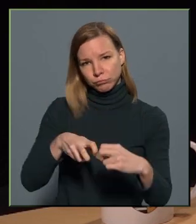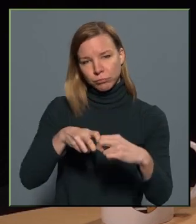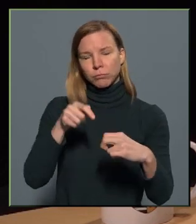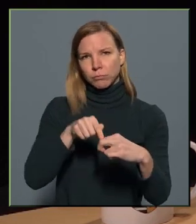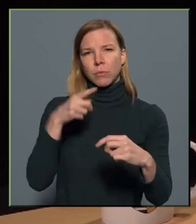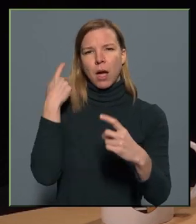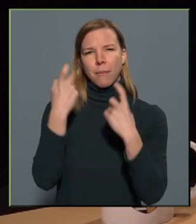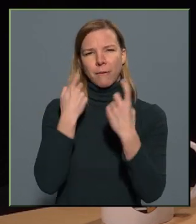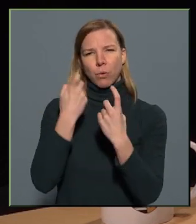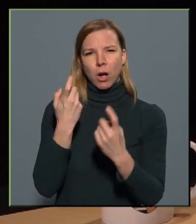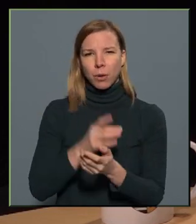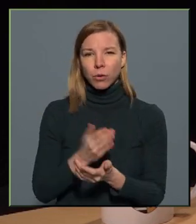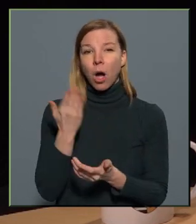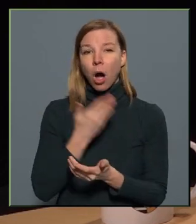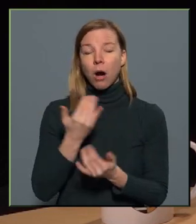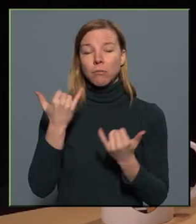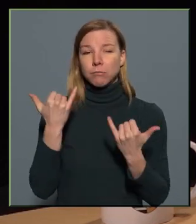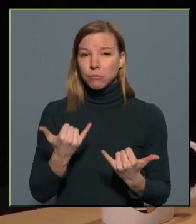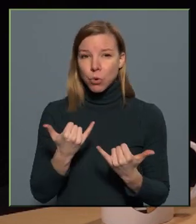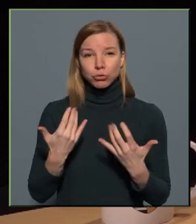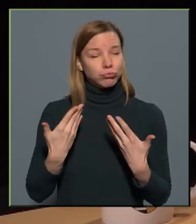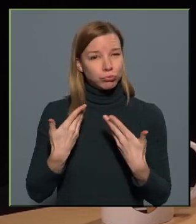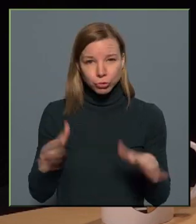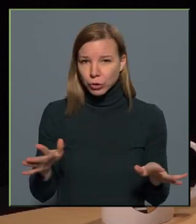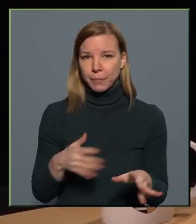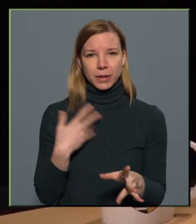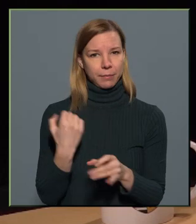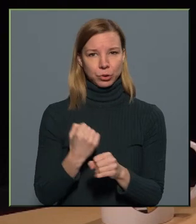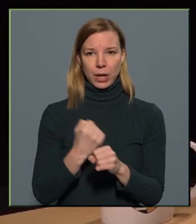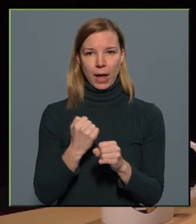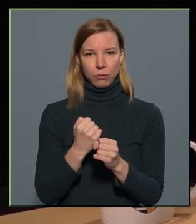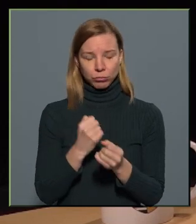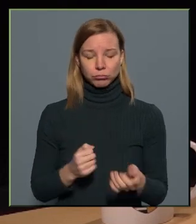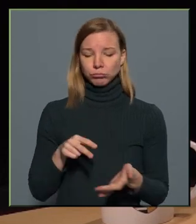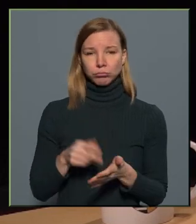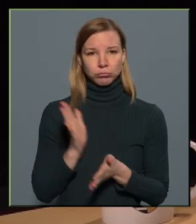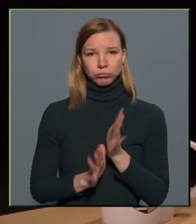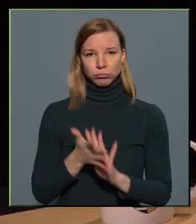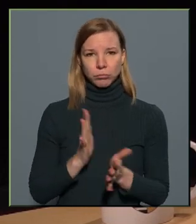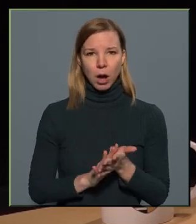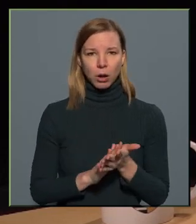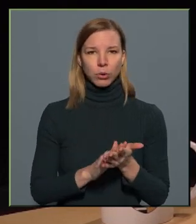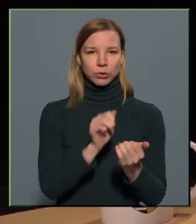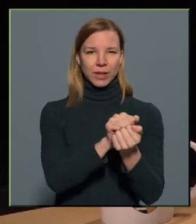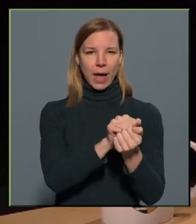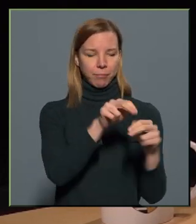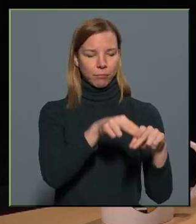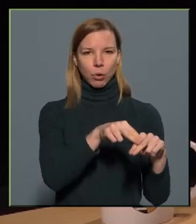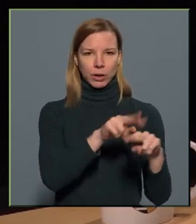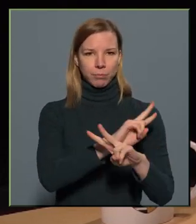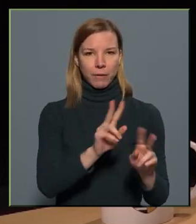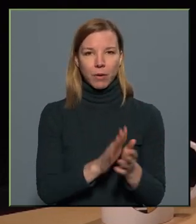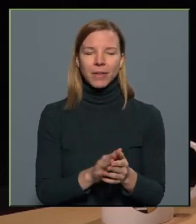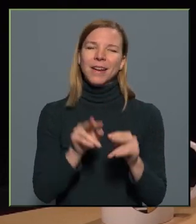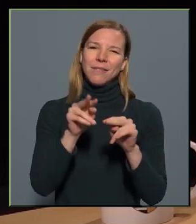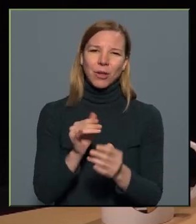megfogalmazhattuk azt, ha most nem csinálnánk semmit, akkor fel is állhatnánk, és rendben lennének a számok. Persze ez nincs így, hiszen az ördög mindig a